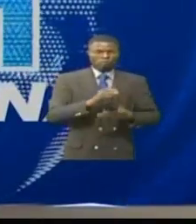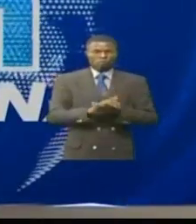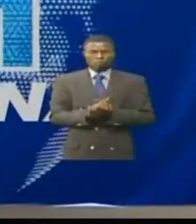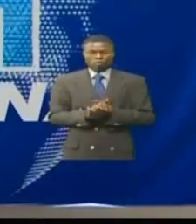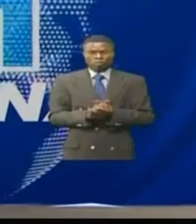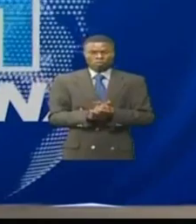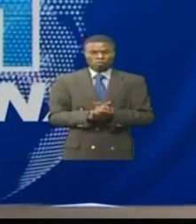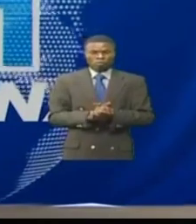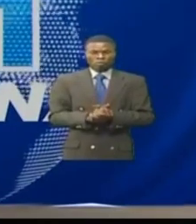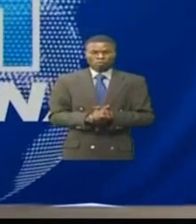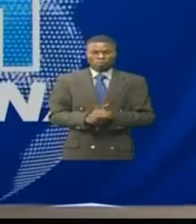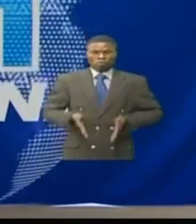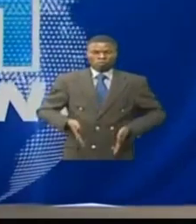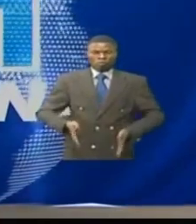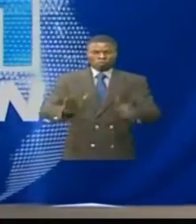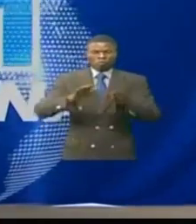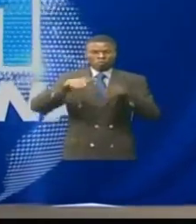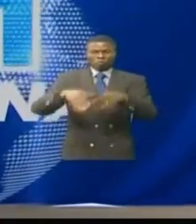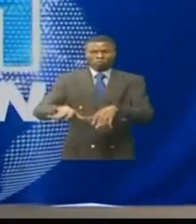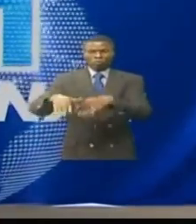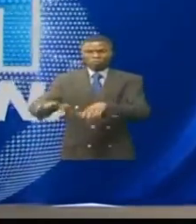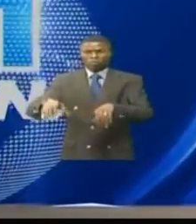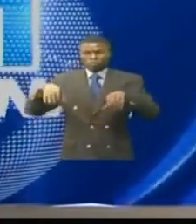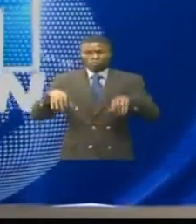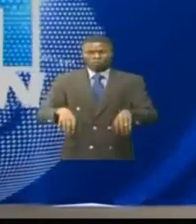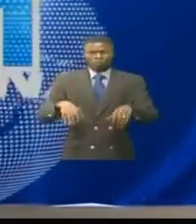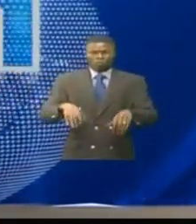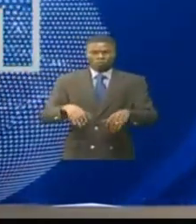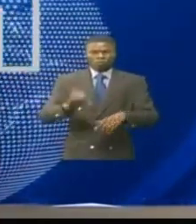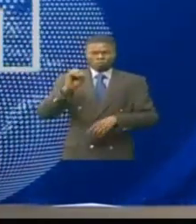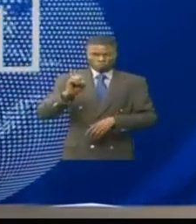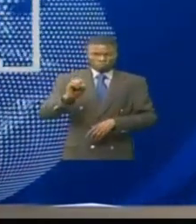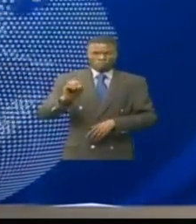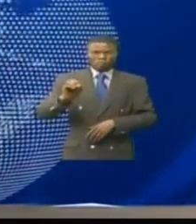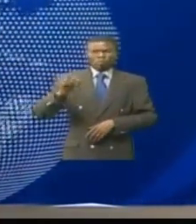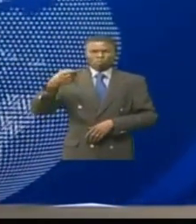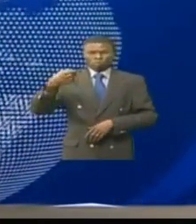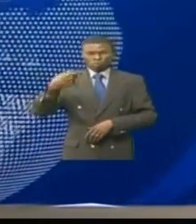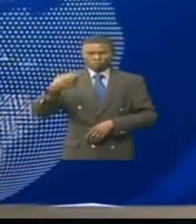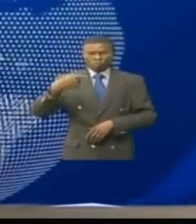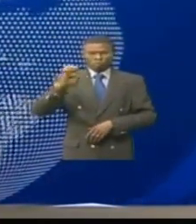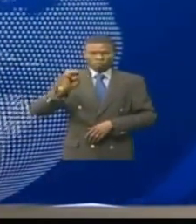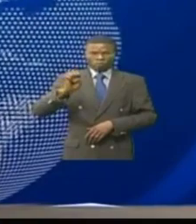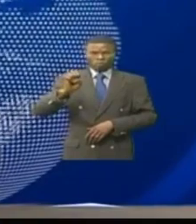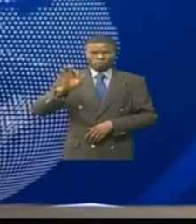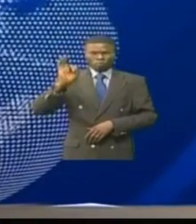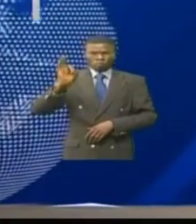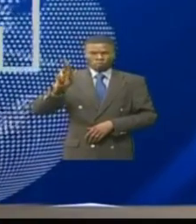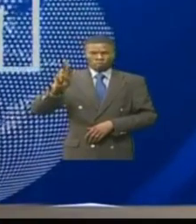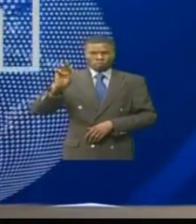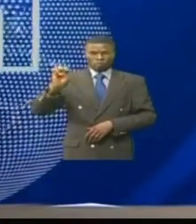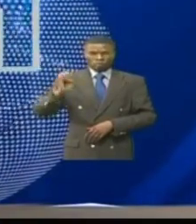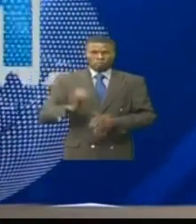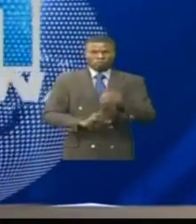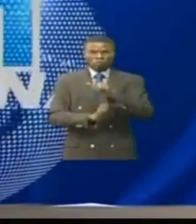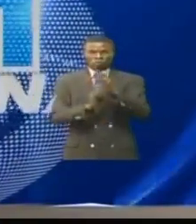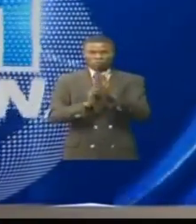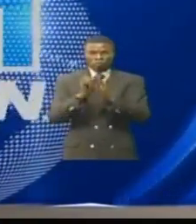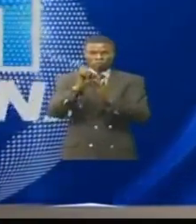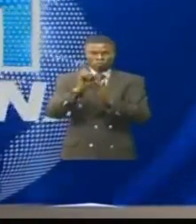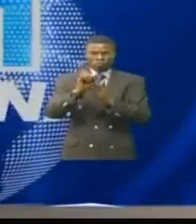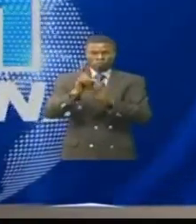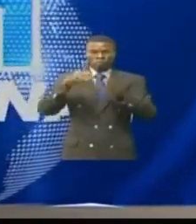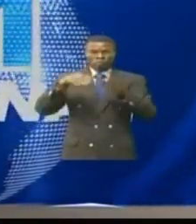Les lignes maritimes congolaises et l'OGFREM convergent leurs efforts dans le développement du commerce mondial par voie